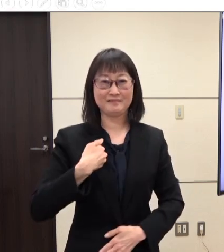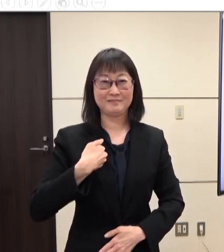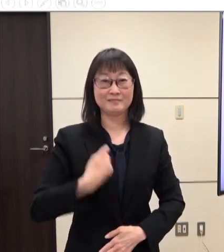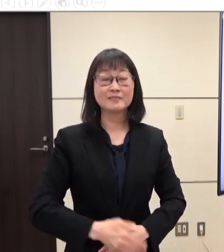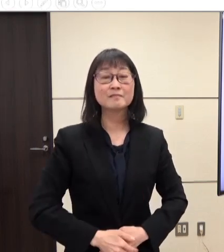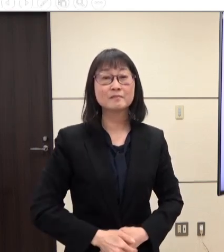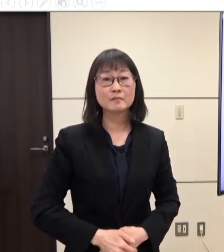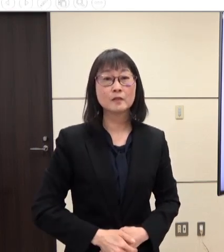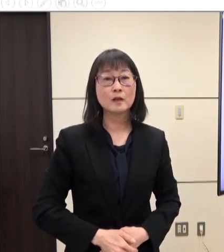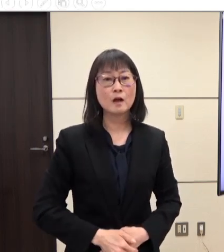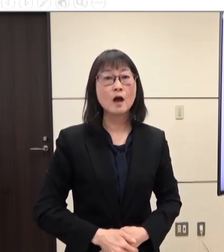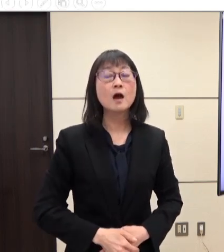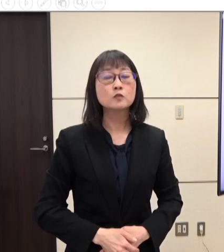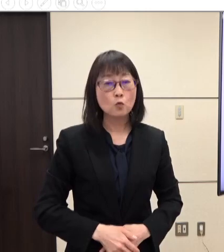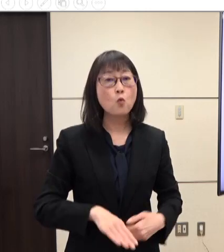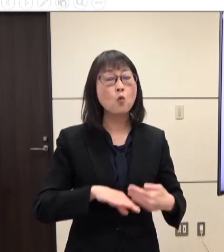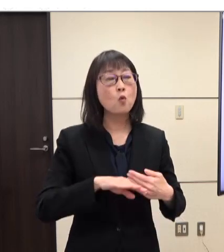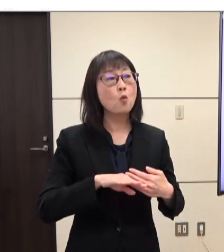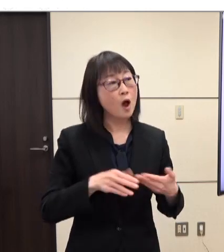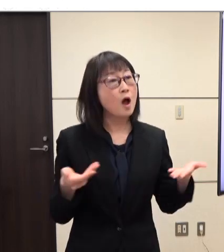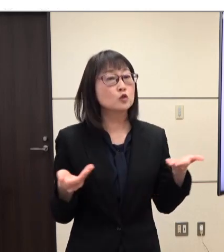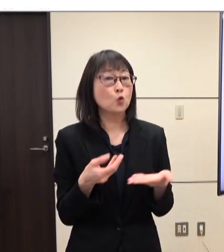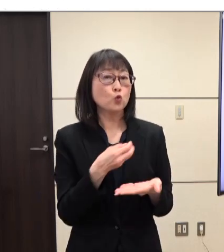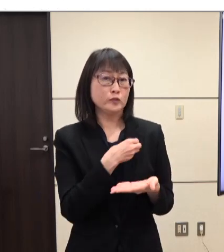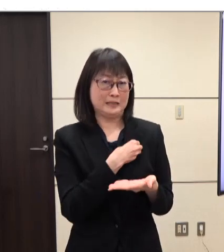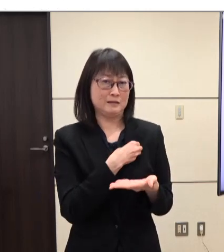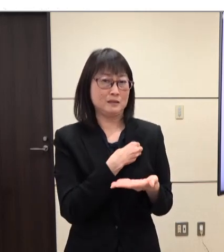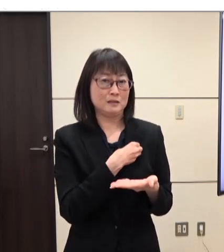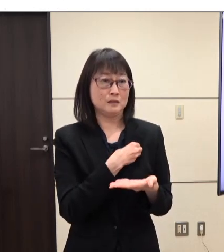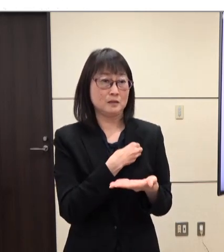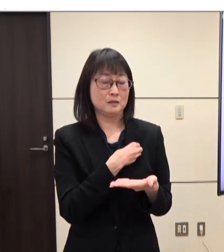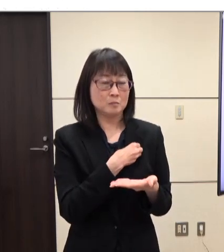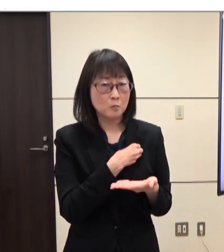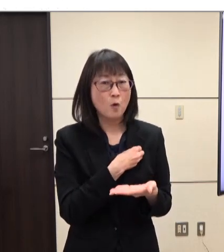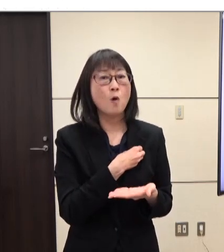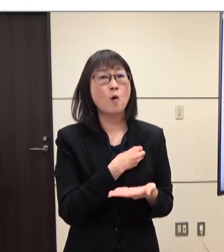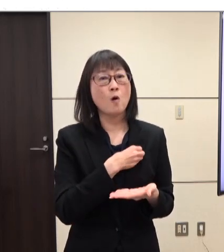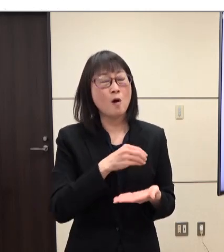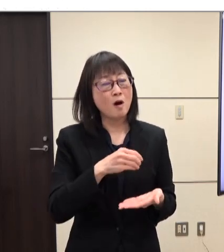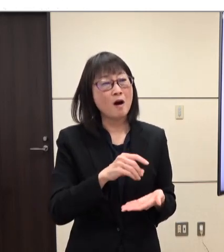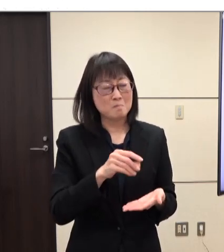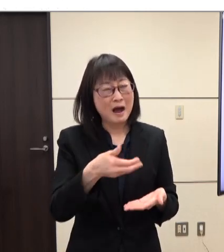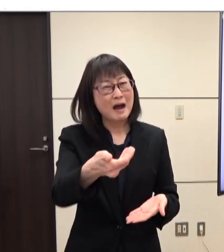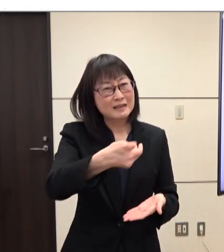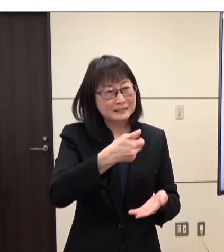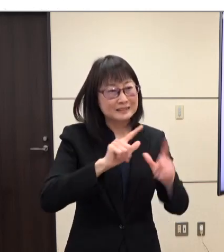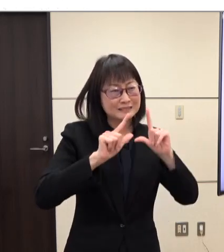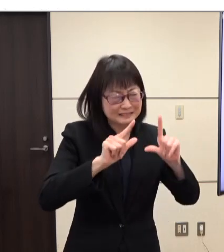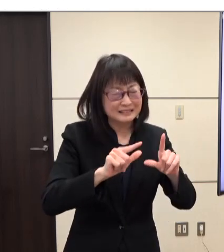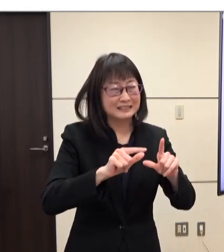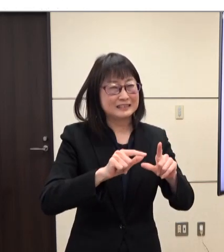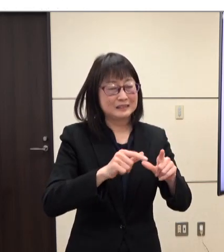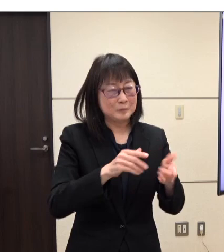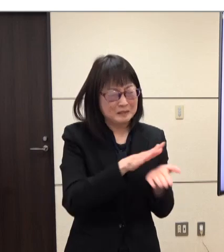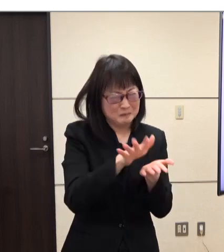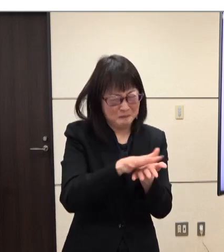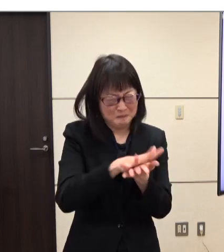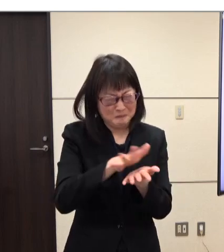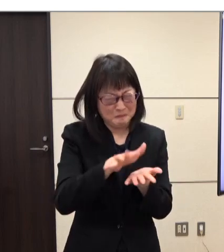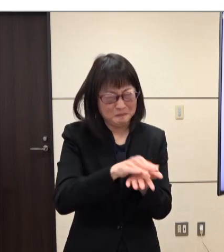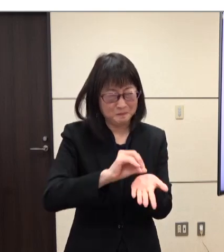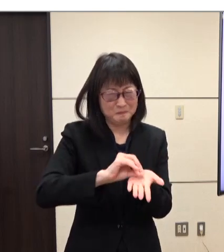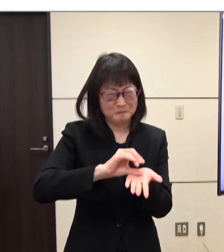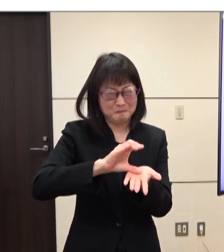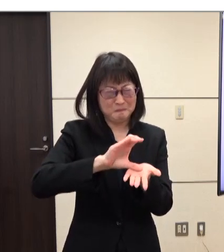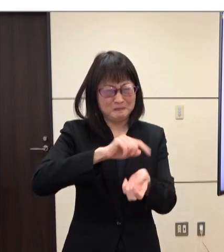答弁を集めて印刷してというだけでも実は相当な、手間暇ですし、まあ、そこで、また待機と